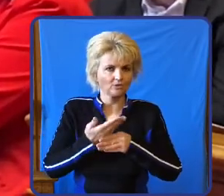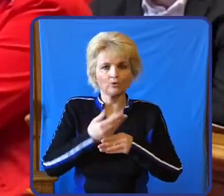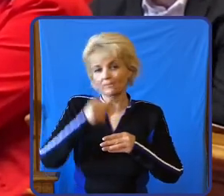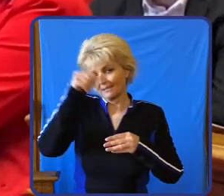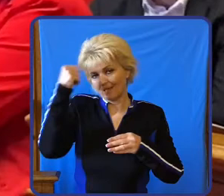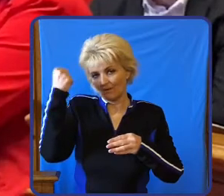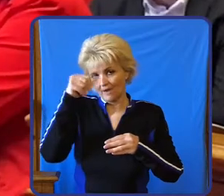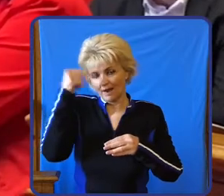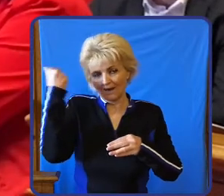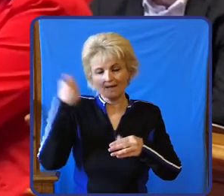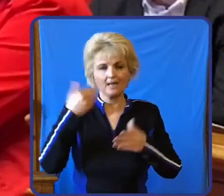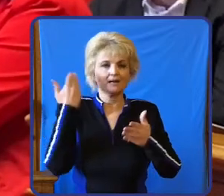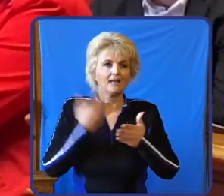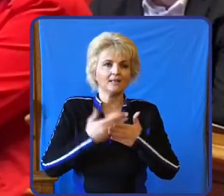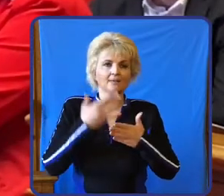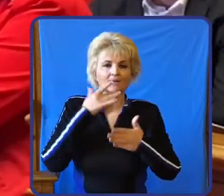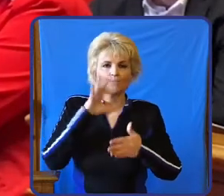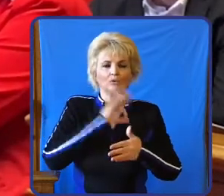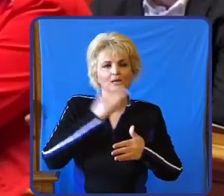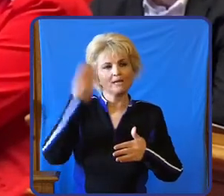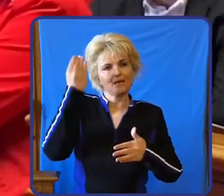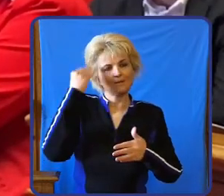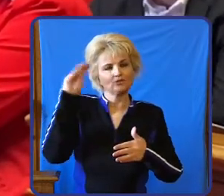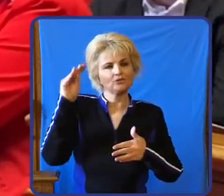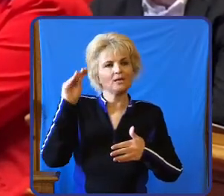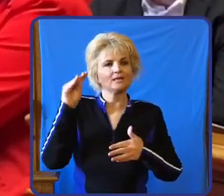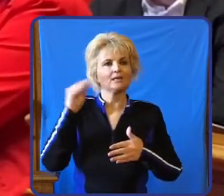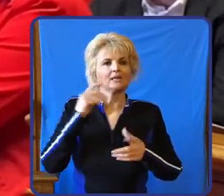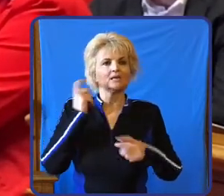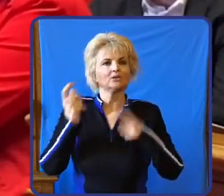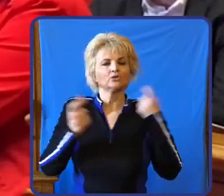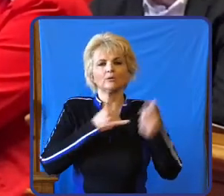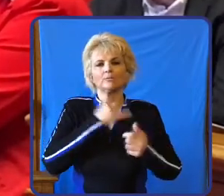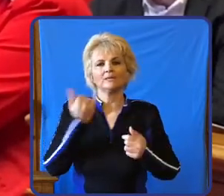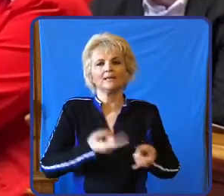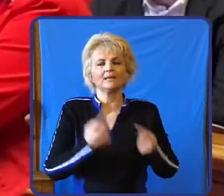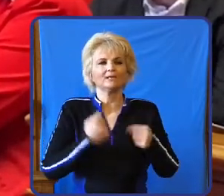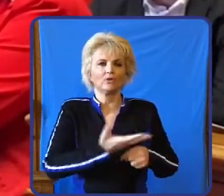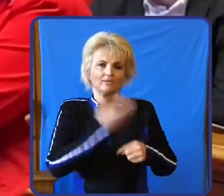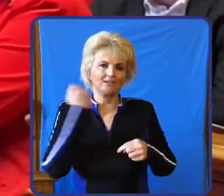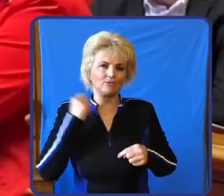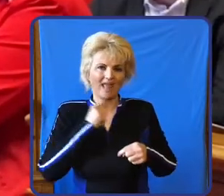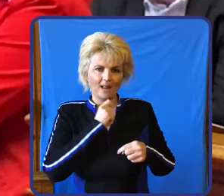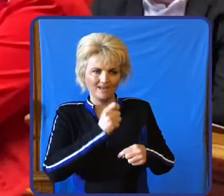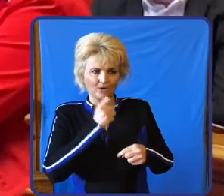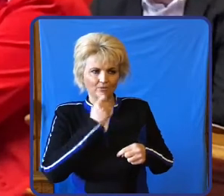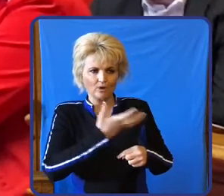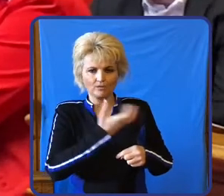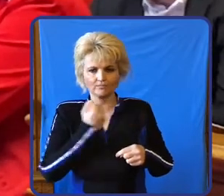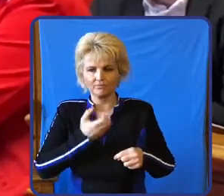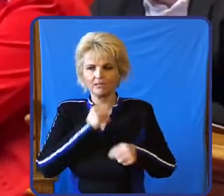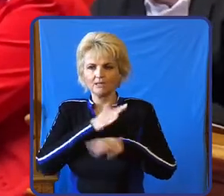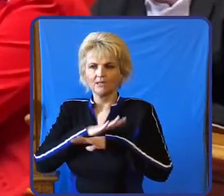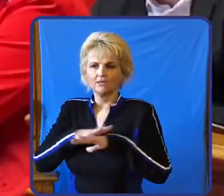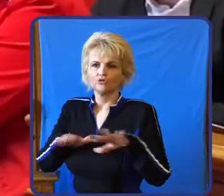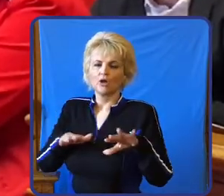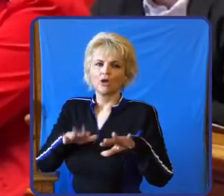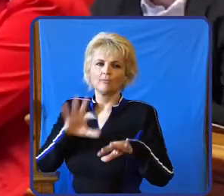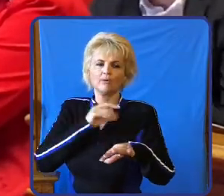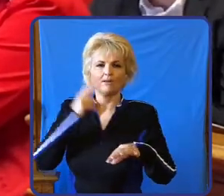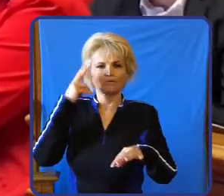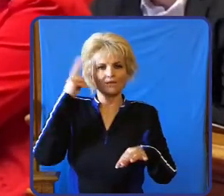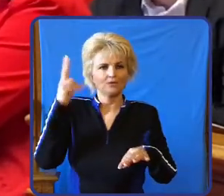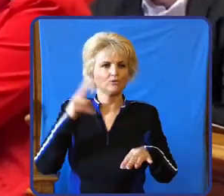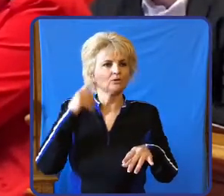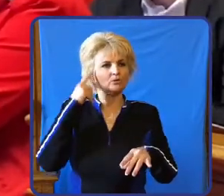neve. Legyen mondjuk polgármesteri One Man Show. Vegyük el mindenkitől a mikrofont is. Csak polgármester